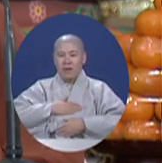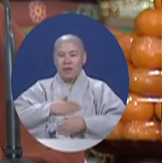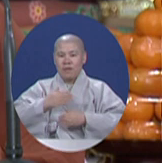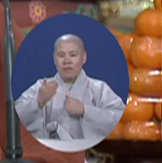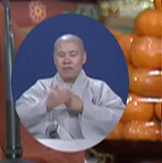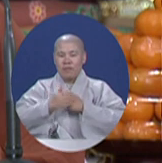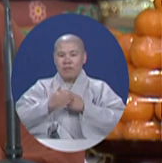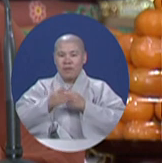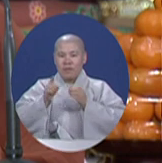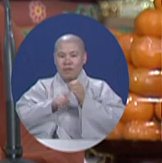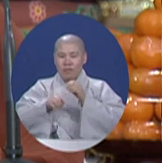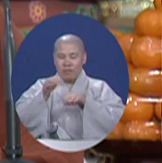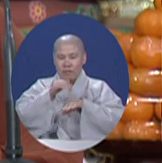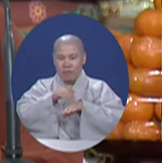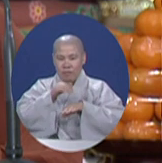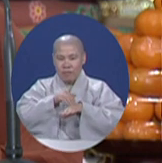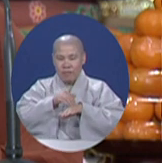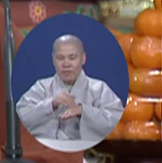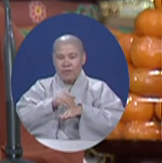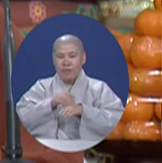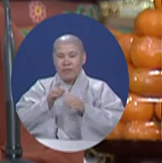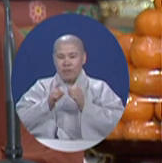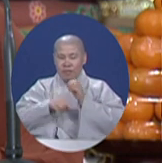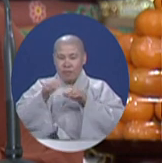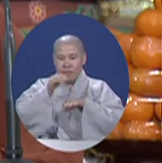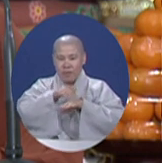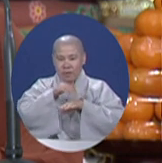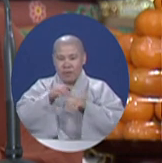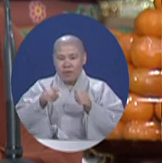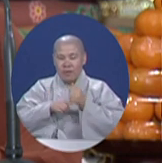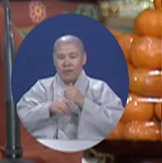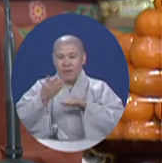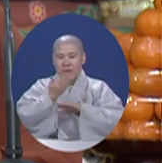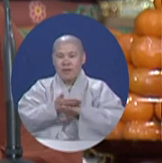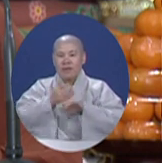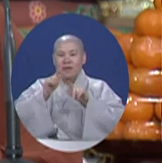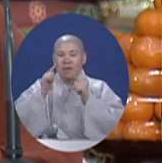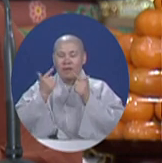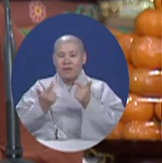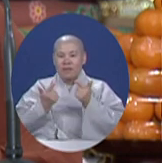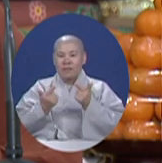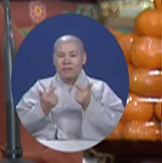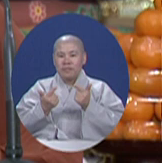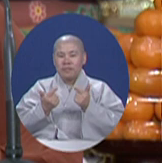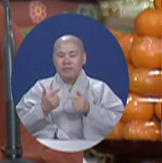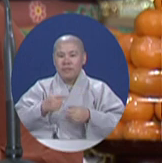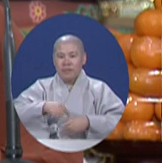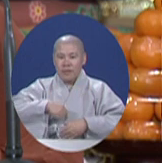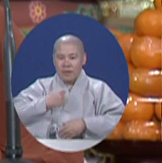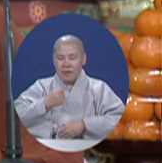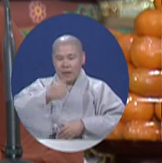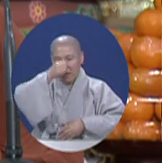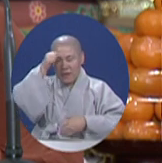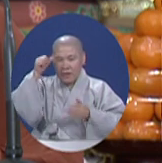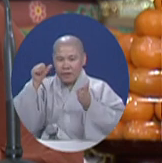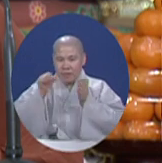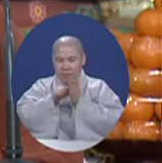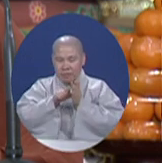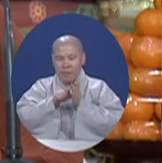이게 수행입니다. 그래서 수행이라고 하는 것은 다른 게 아니라 자기